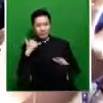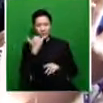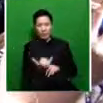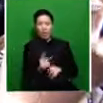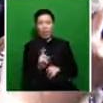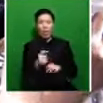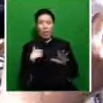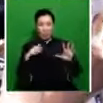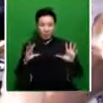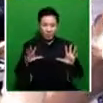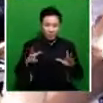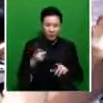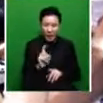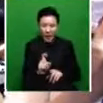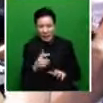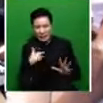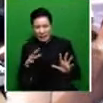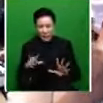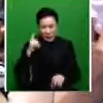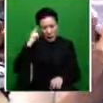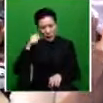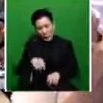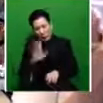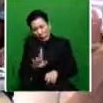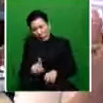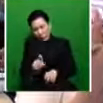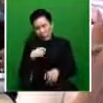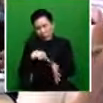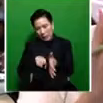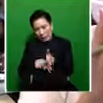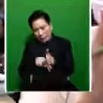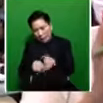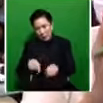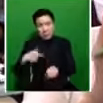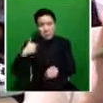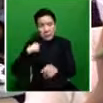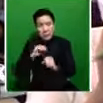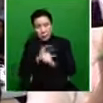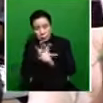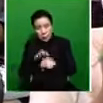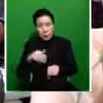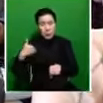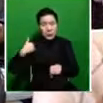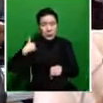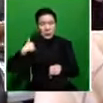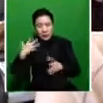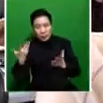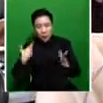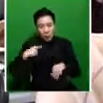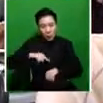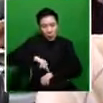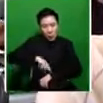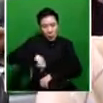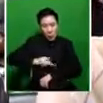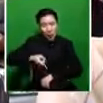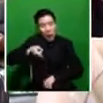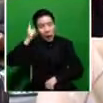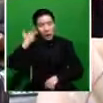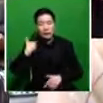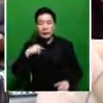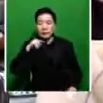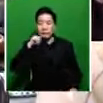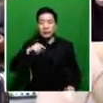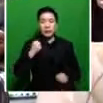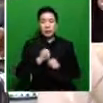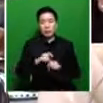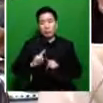เข้าไปใกล้กับศพเพราะว่าไม่รู้ว่าศพเนี่ยมีเชื้อของโควิด19เนี่ยหรือเปล่าซึ่งได้มีการประสานไปที่ห